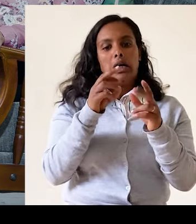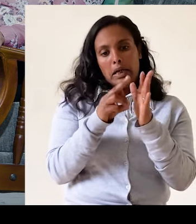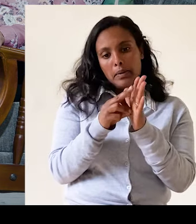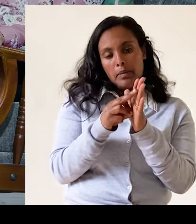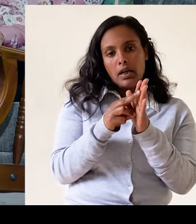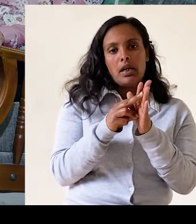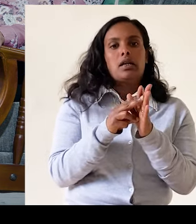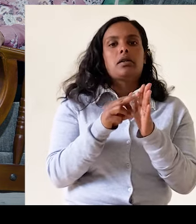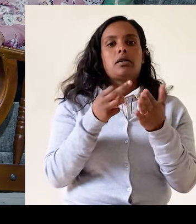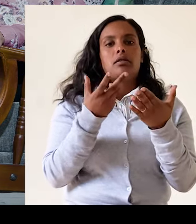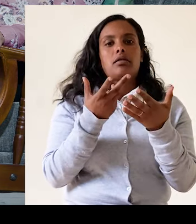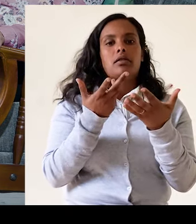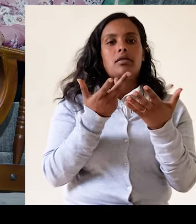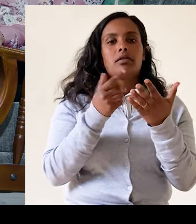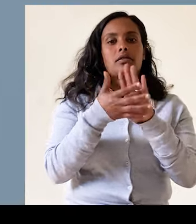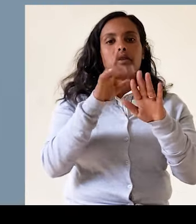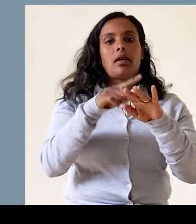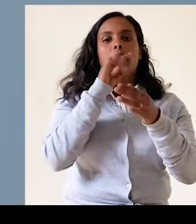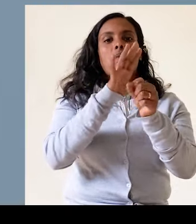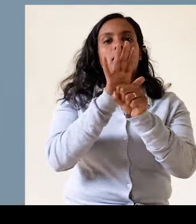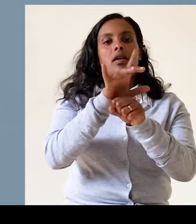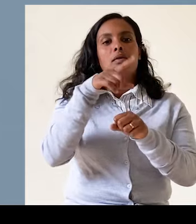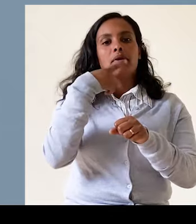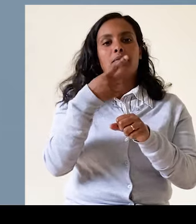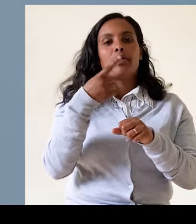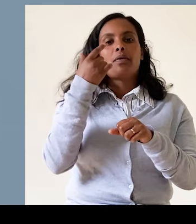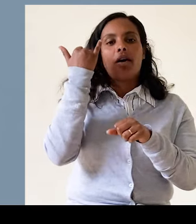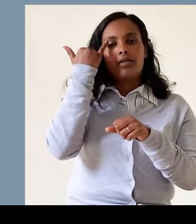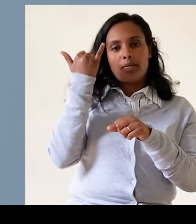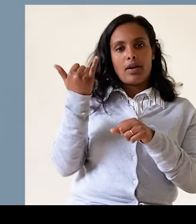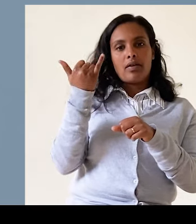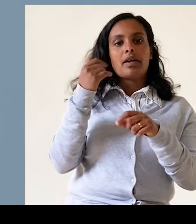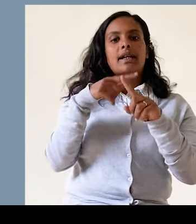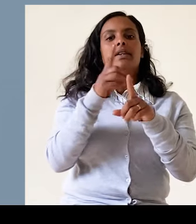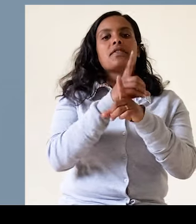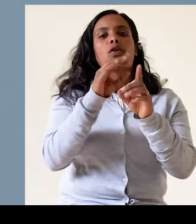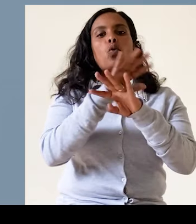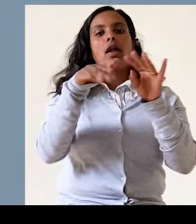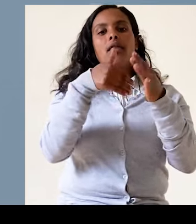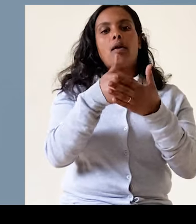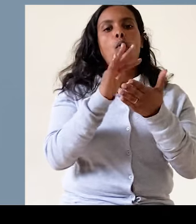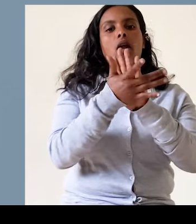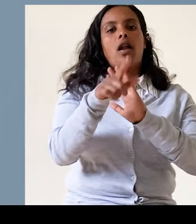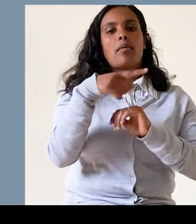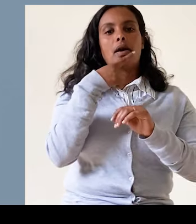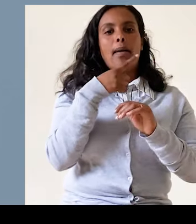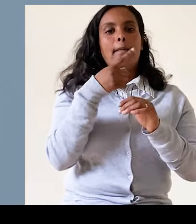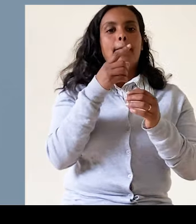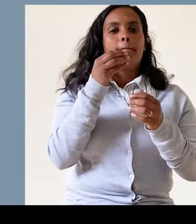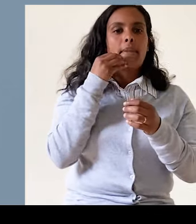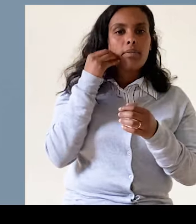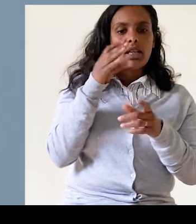ከህግም ከቅጣት አምልጦ የሚኖሩበትንም ጊዜ መብቃት አለበት ብዬ አስባለሁ። ግን ፍትህ ሁለንተናዊ መሆን አለበት።